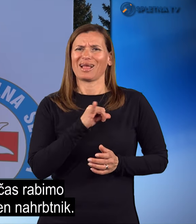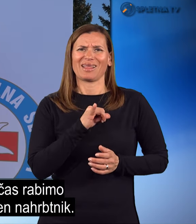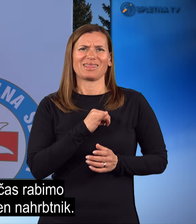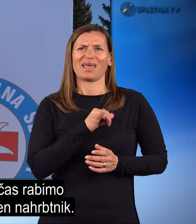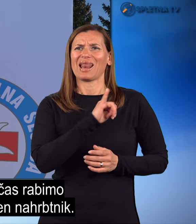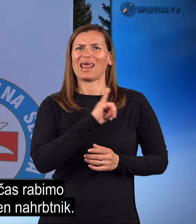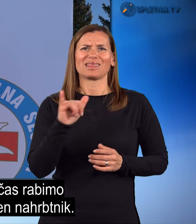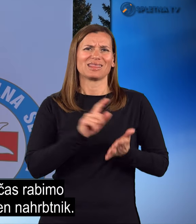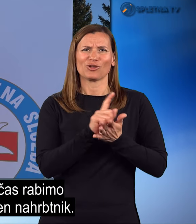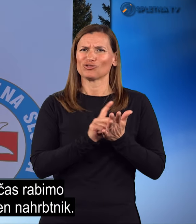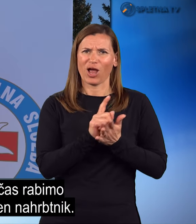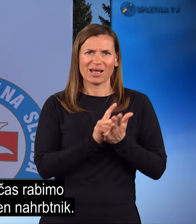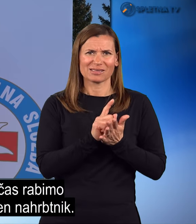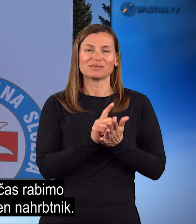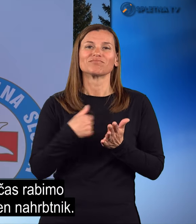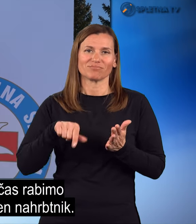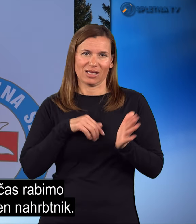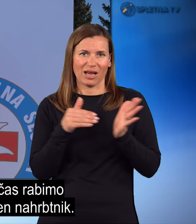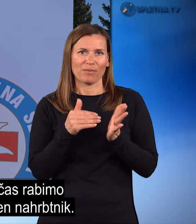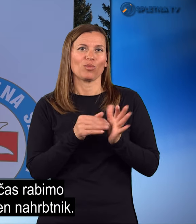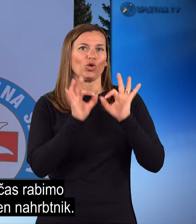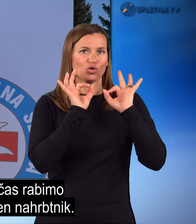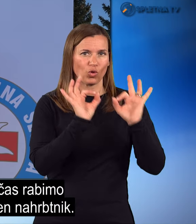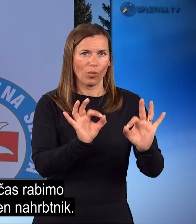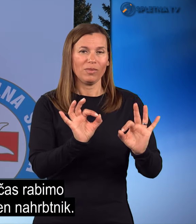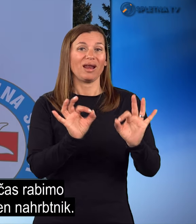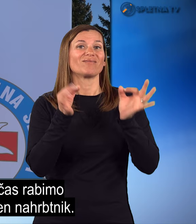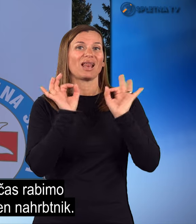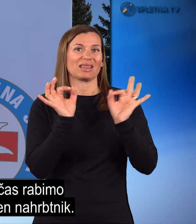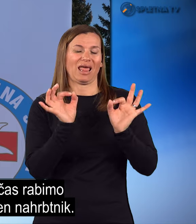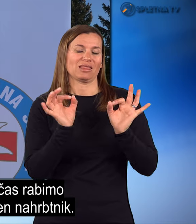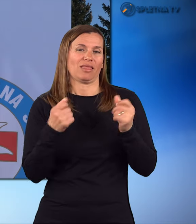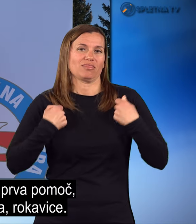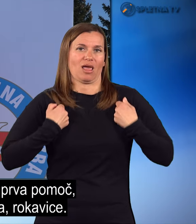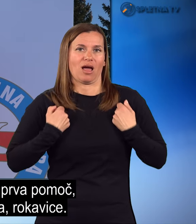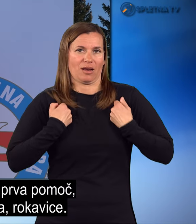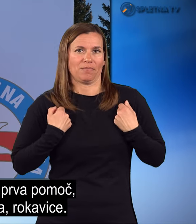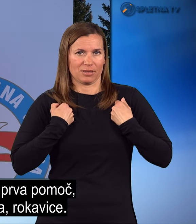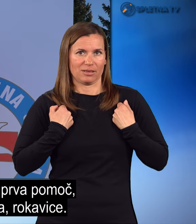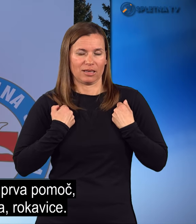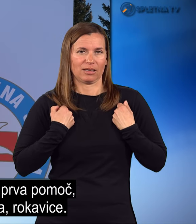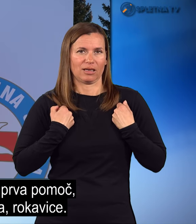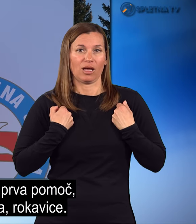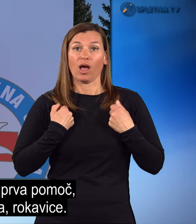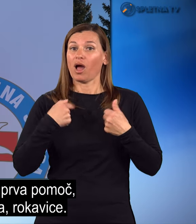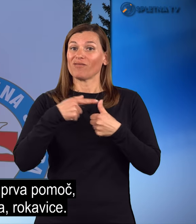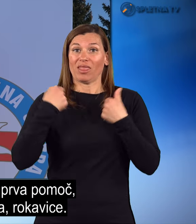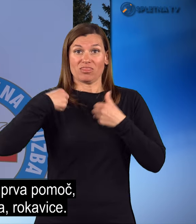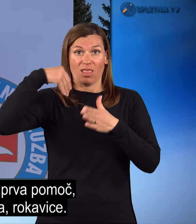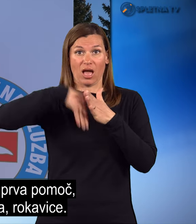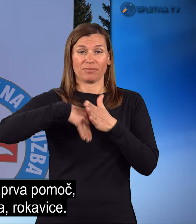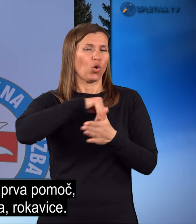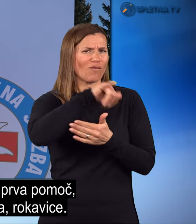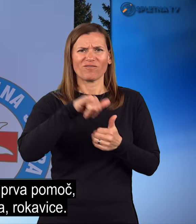Ne glede na letni čas, rabimo en dober, kvaliteten, kakovosten nahrbtnik, v njem pa, kot vedno,